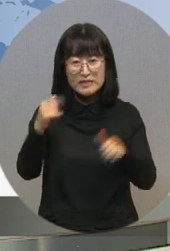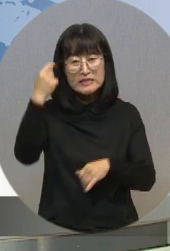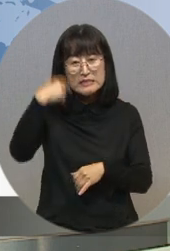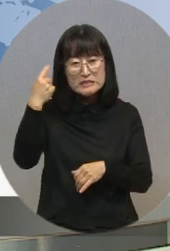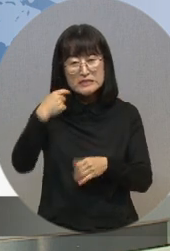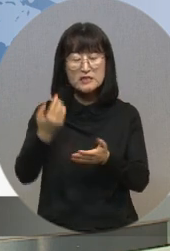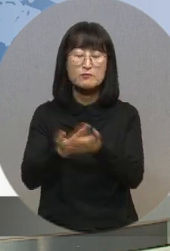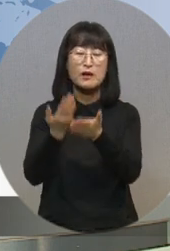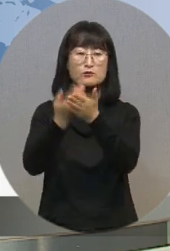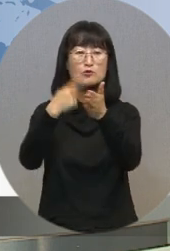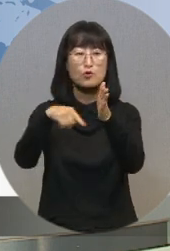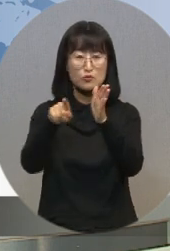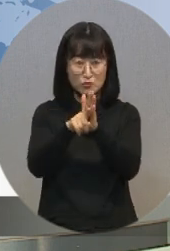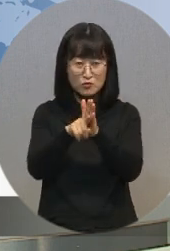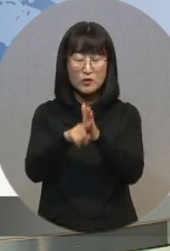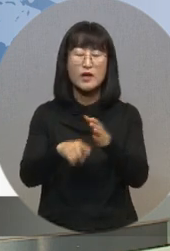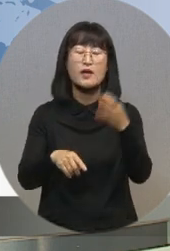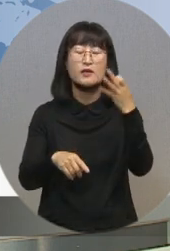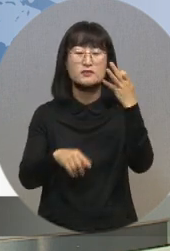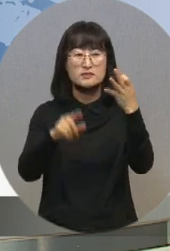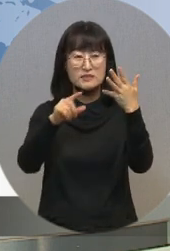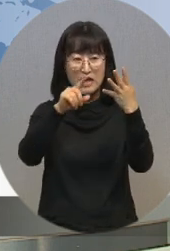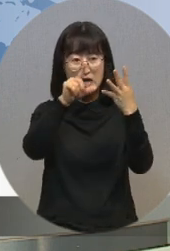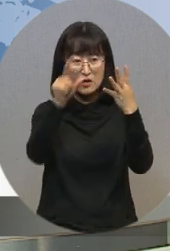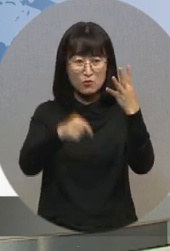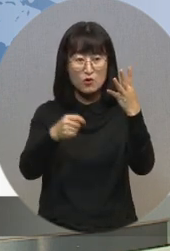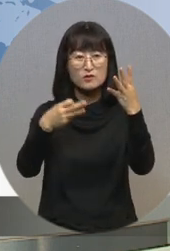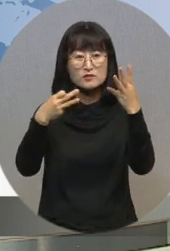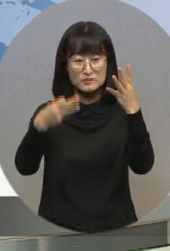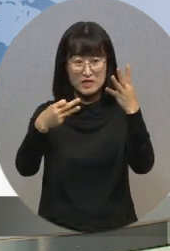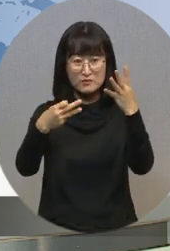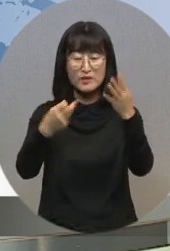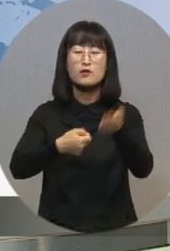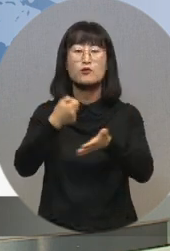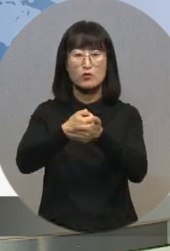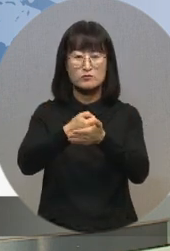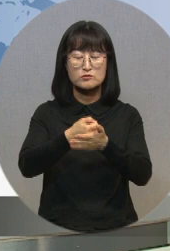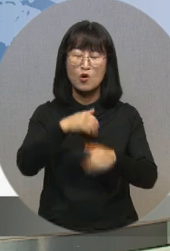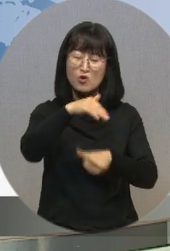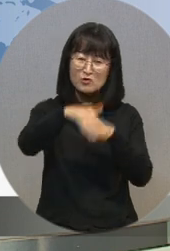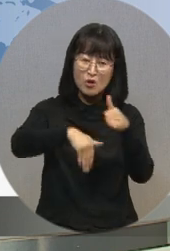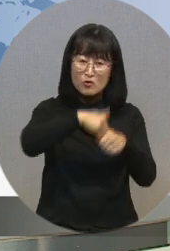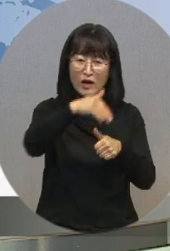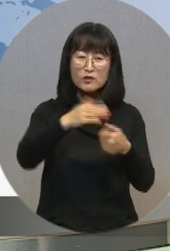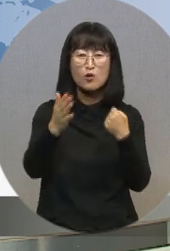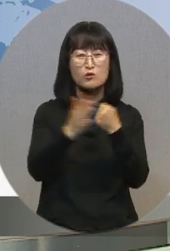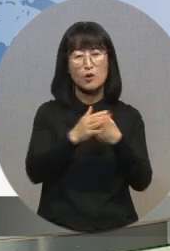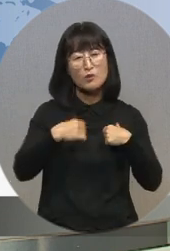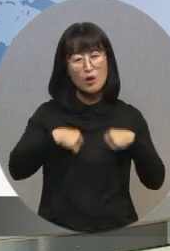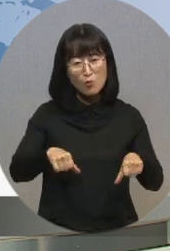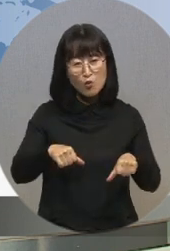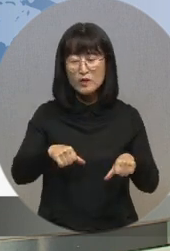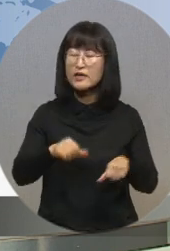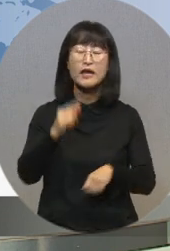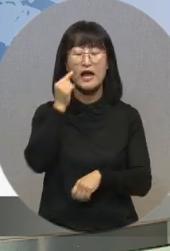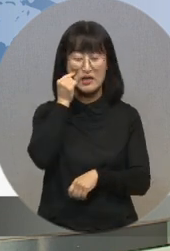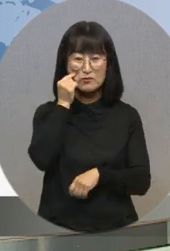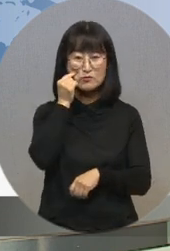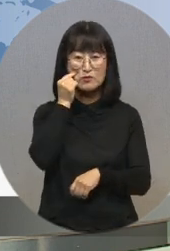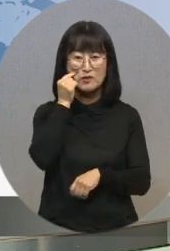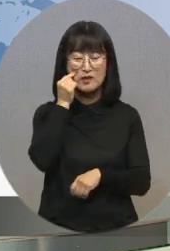날로 제정했는데요. 사회 물리적 환경 때문에 희망을 포기하지 않도록 의미를 새기는 자리, 김은별